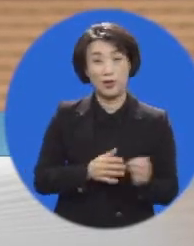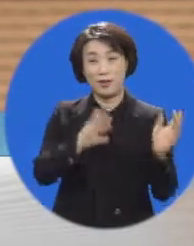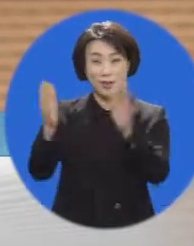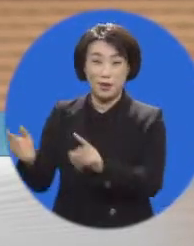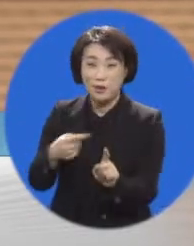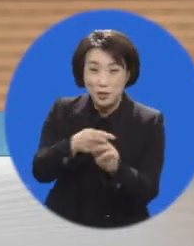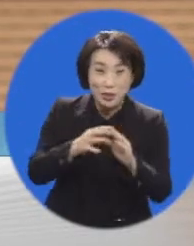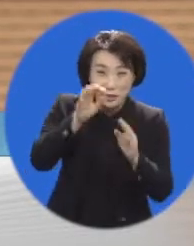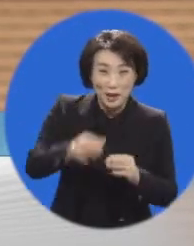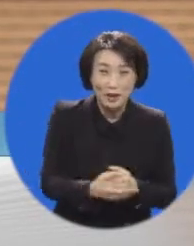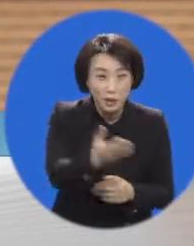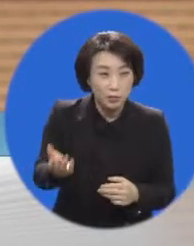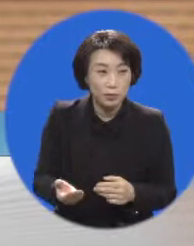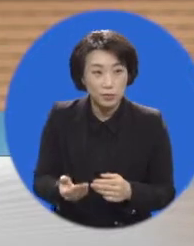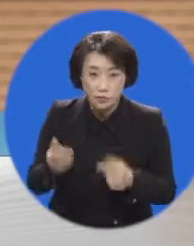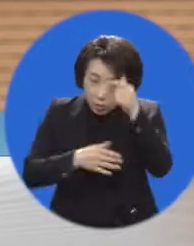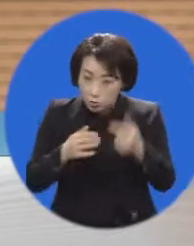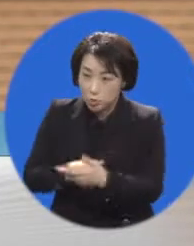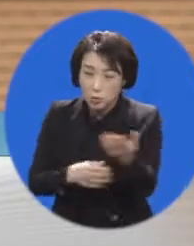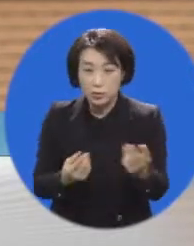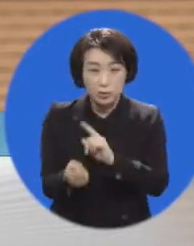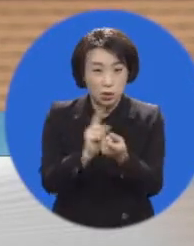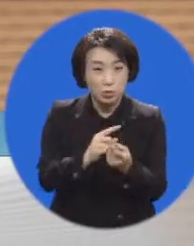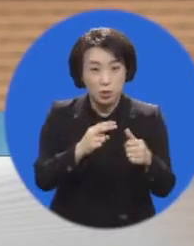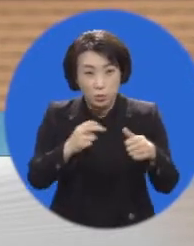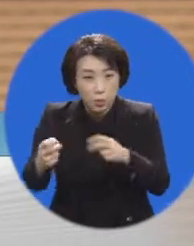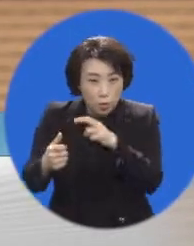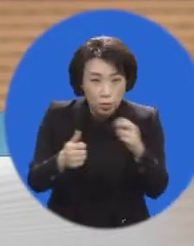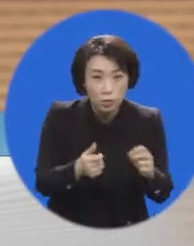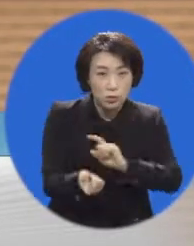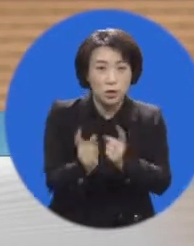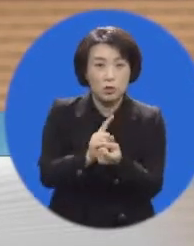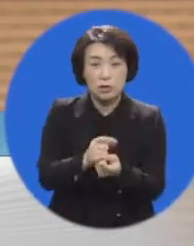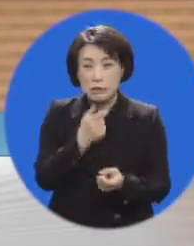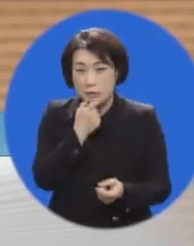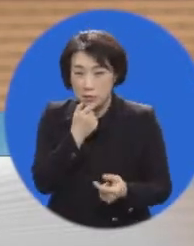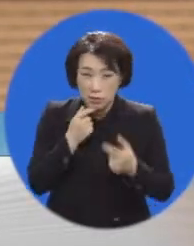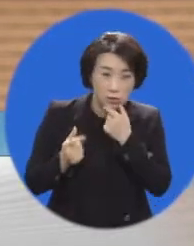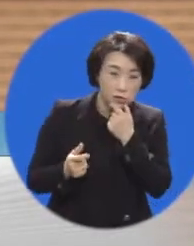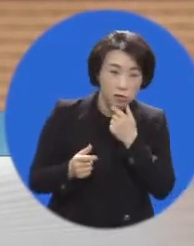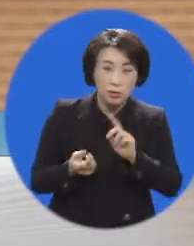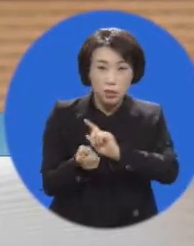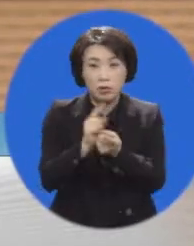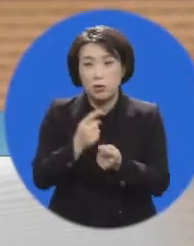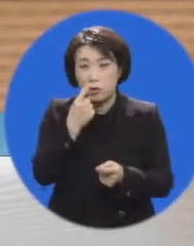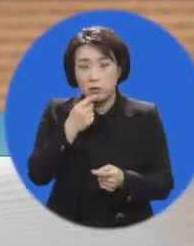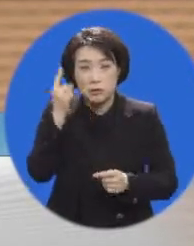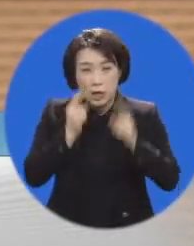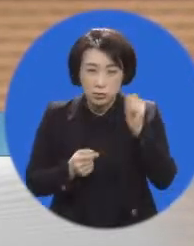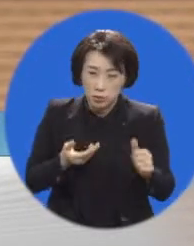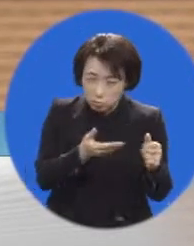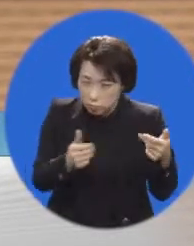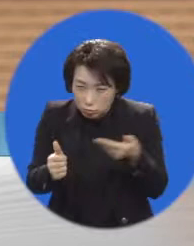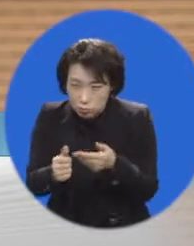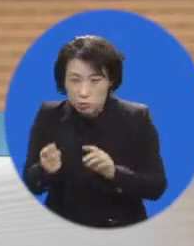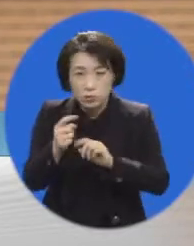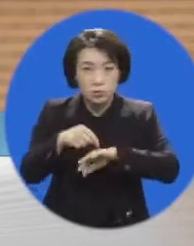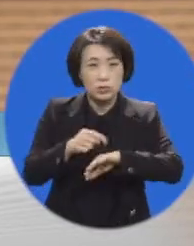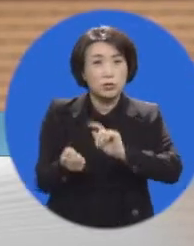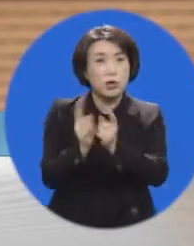서로 미워하고 서로 싫어하고 서로 상처 주고 서로 마음 아프게